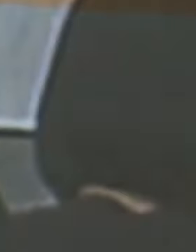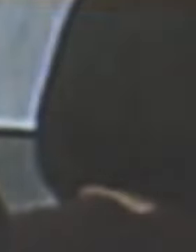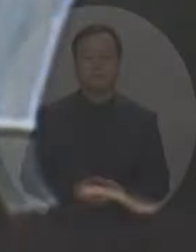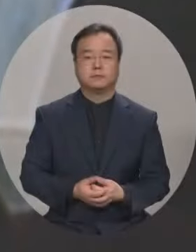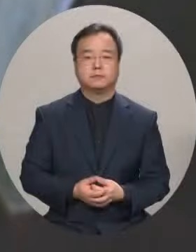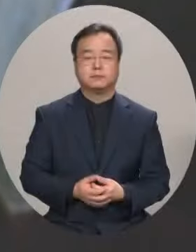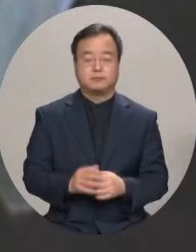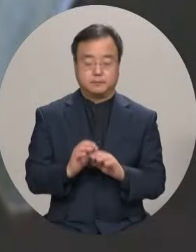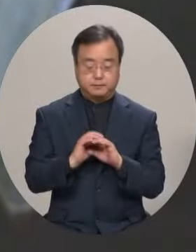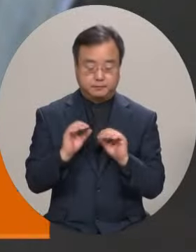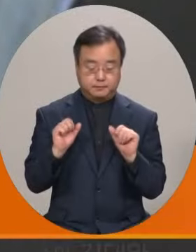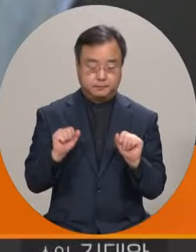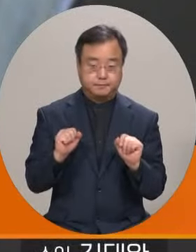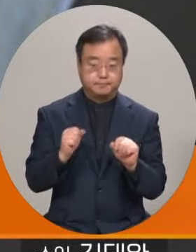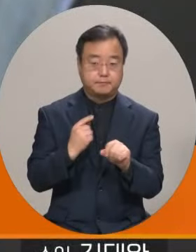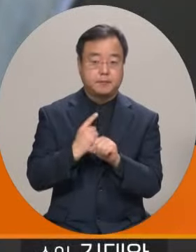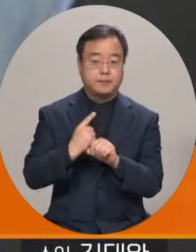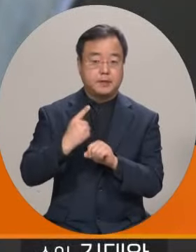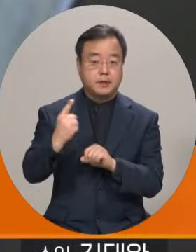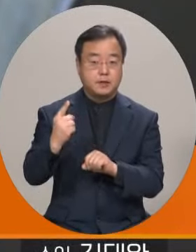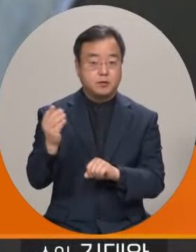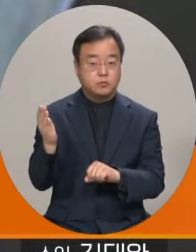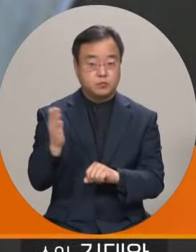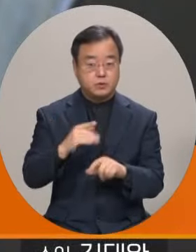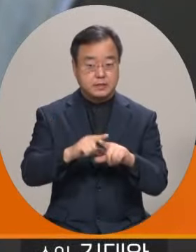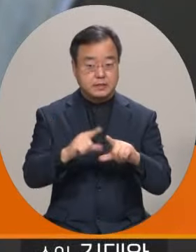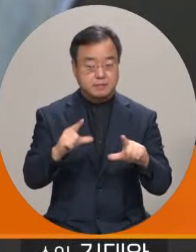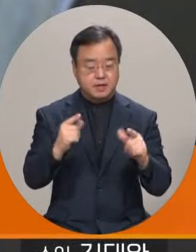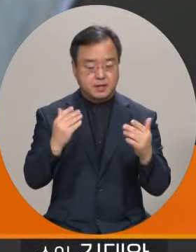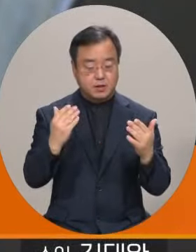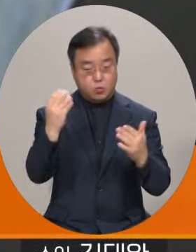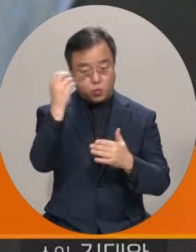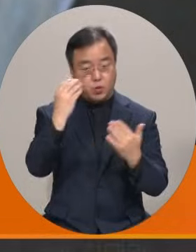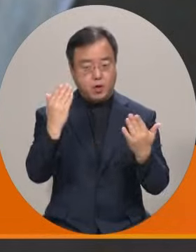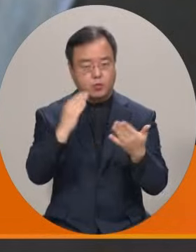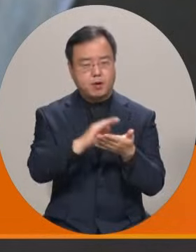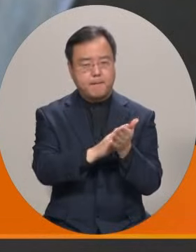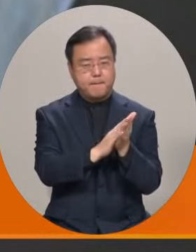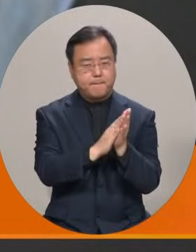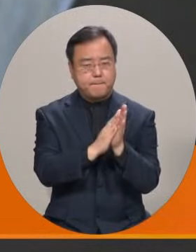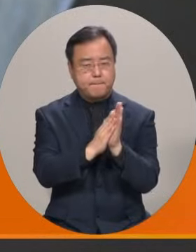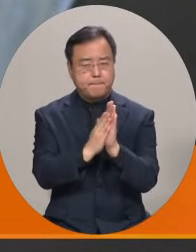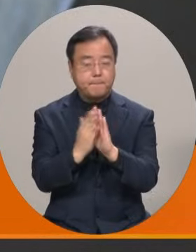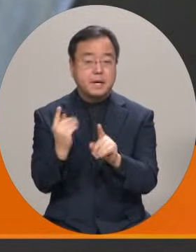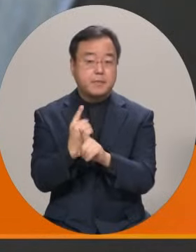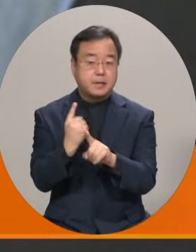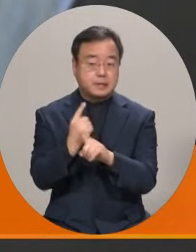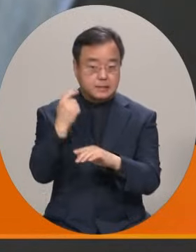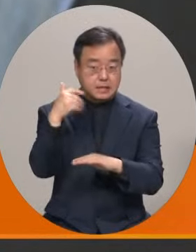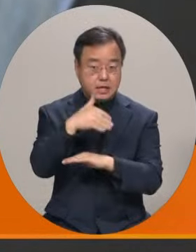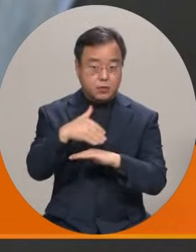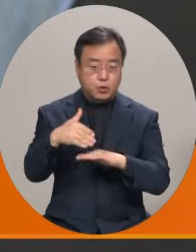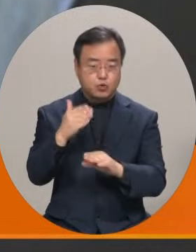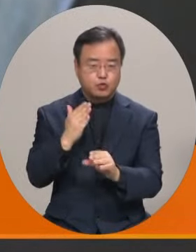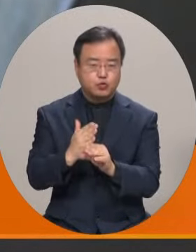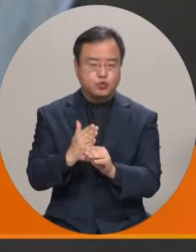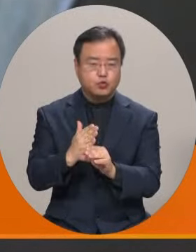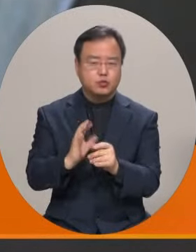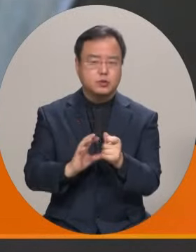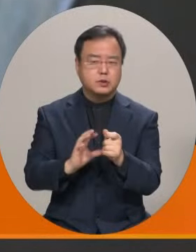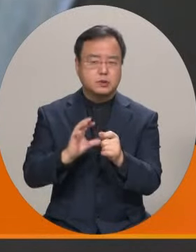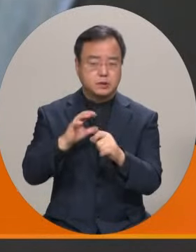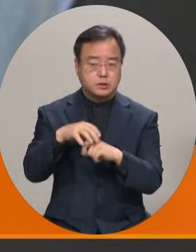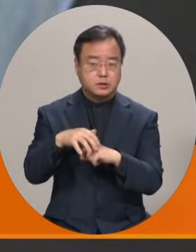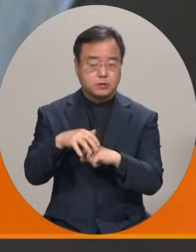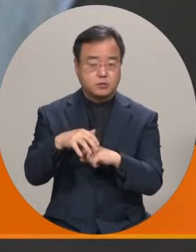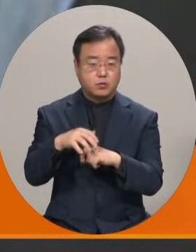내년부터 일반고로 전환될 예정이었던 자유령 사립고와 외국어고 국제고를 그대로 유지하는 내용의 시행령